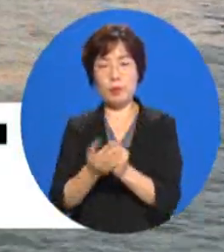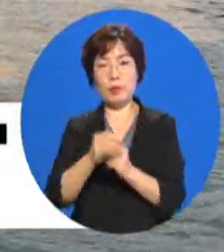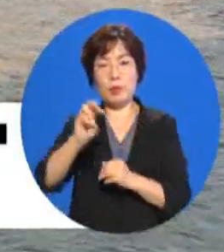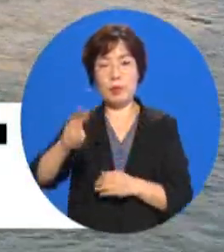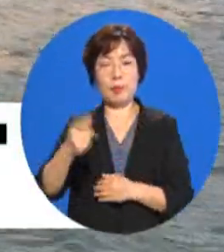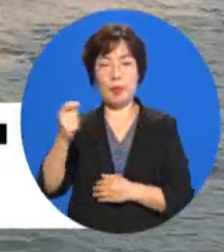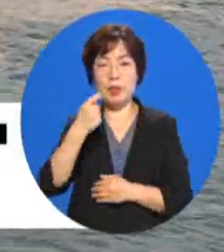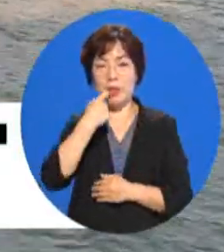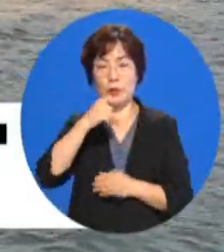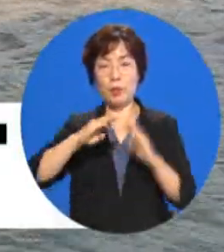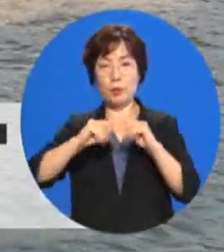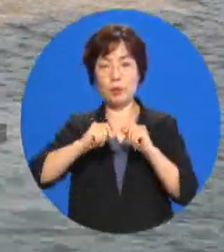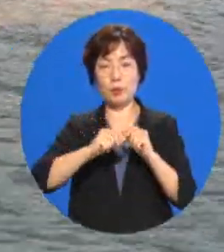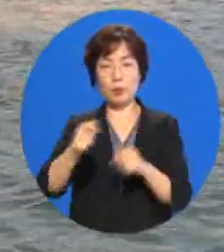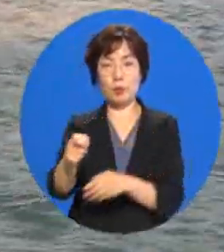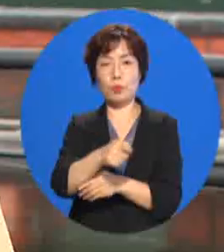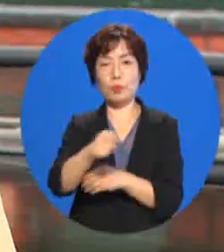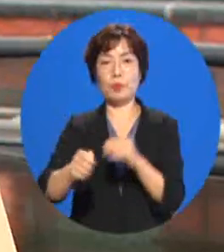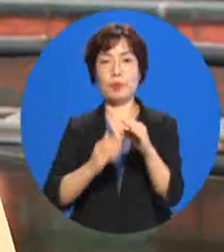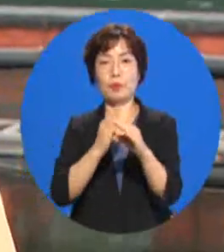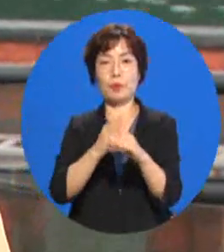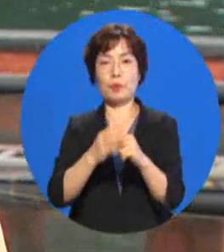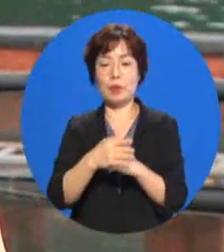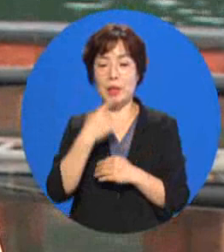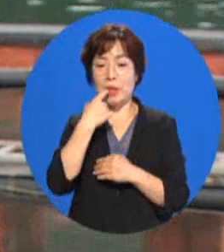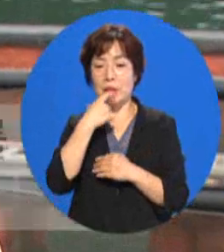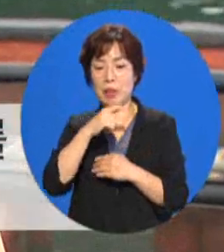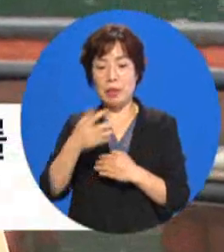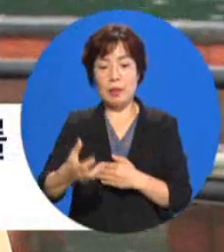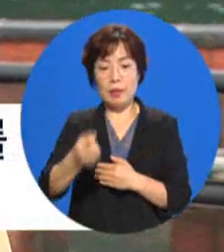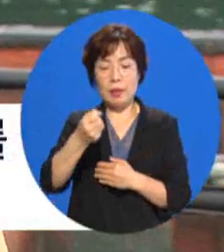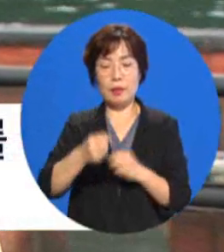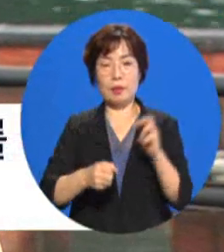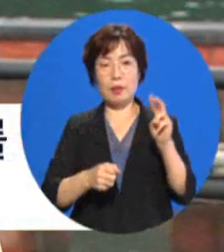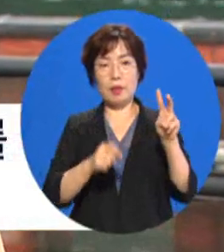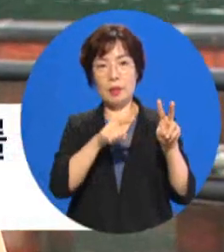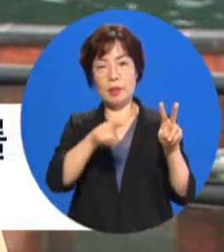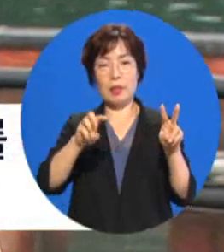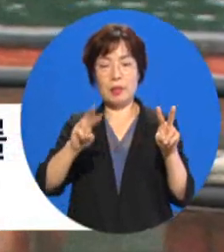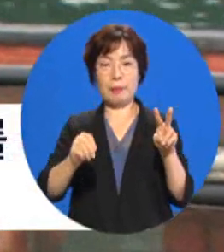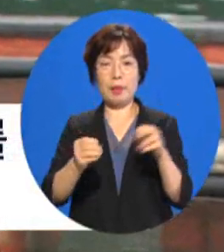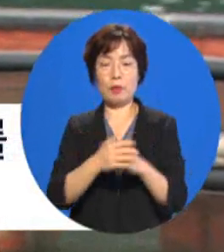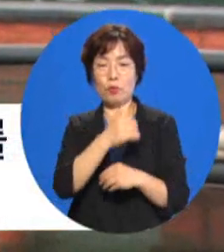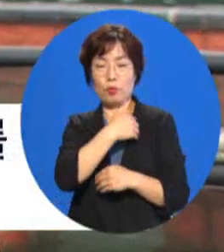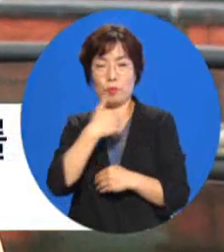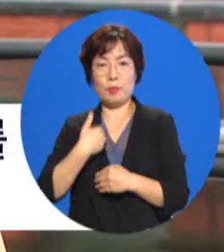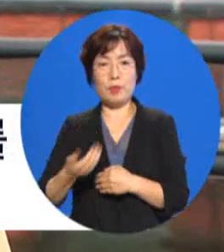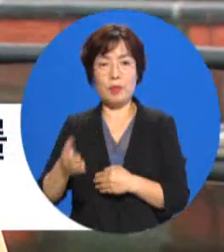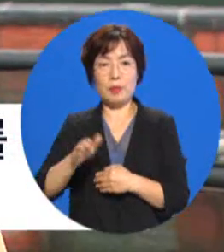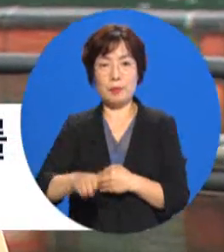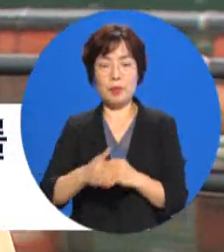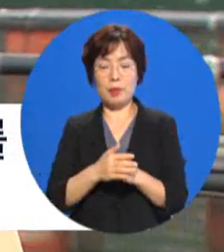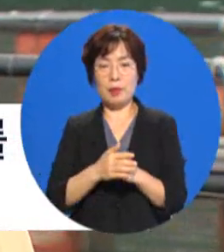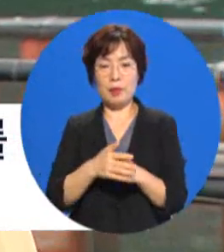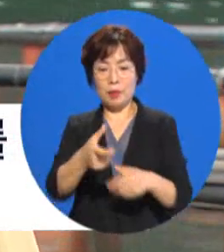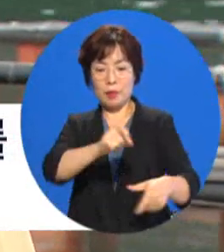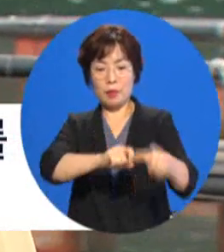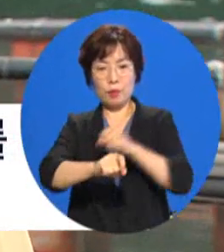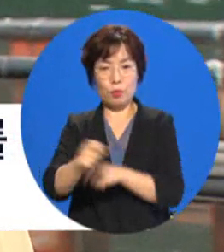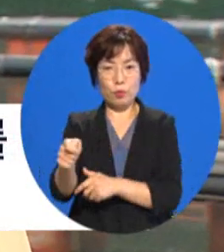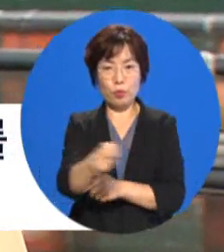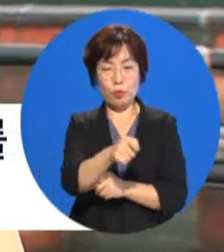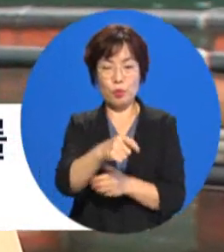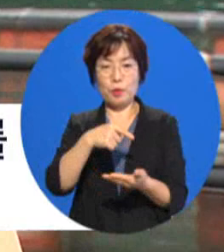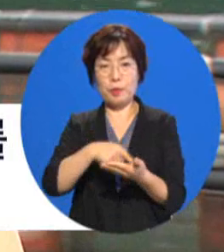300톤의 황토를 바다에 살포했습니다. 저희들이 항토 보유량은 2~3만 톤을 충분히 확보되어 있습니다. 저희들이 항토를 적극 살포해서 수산